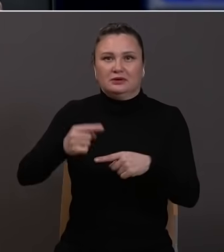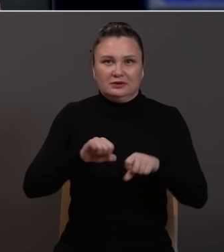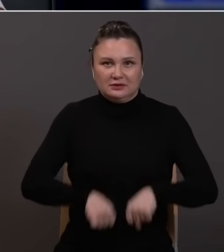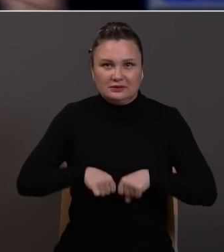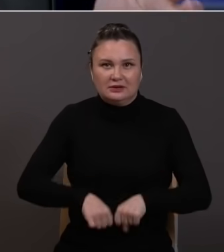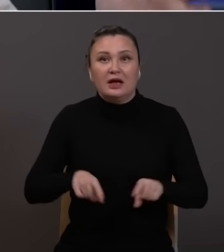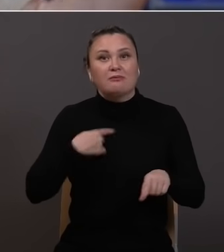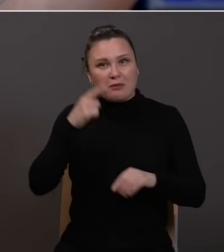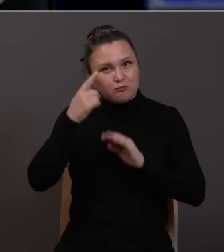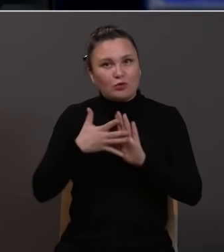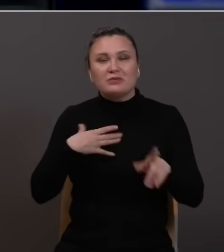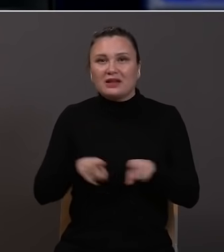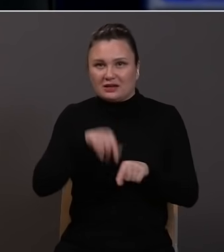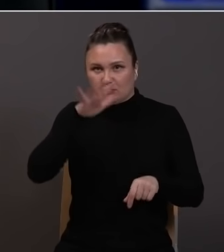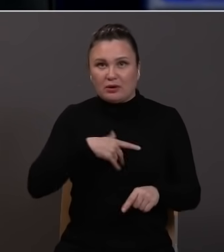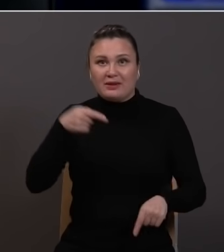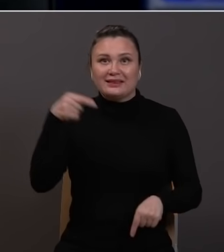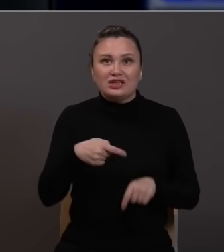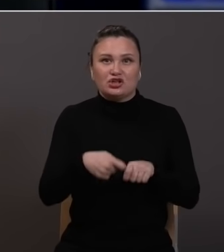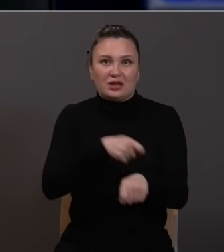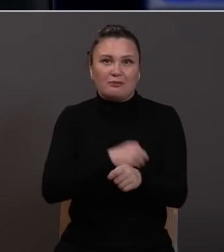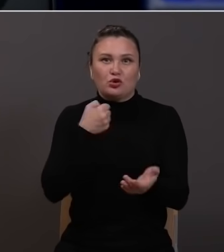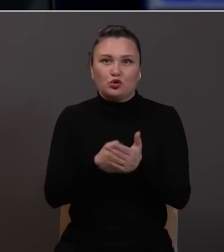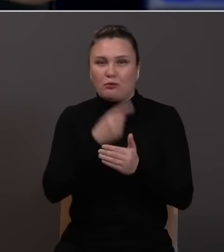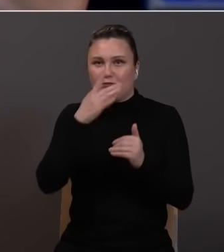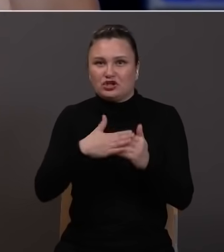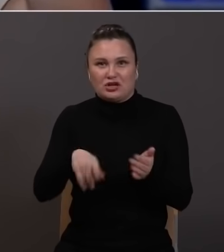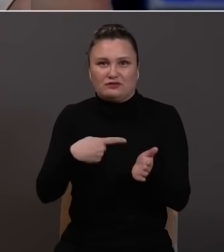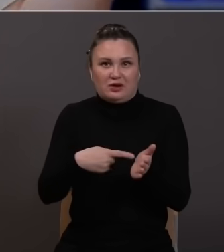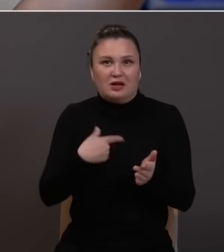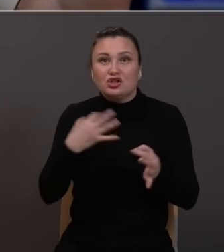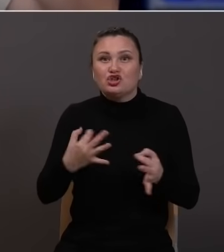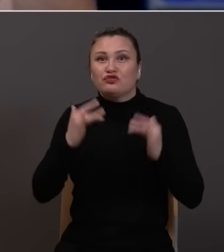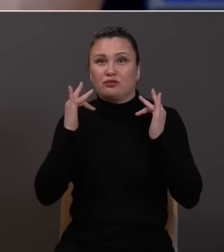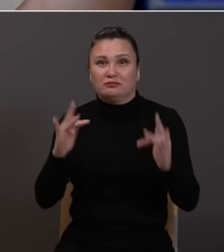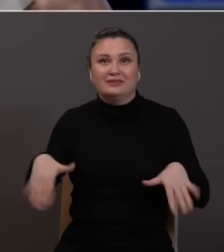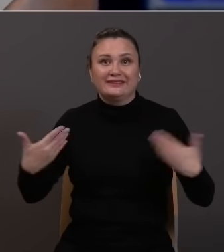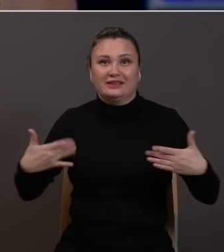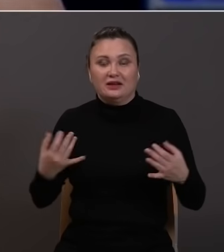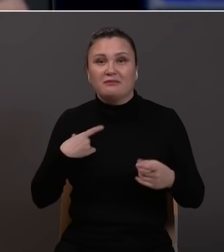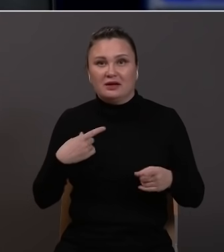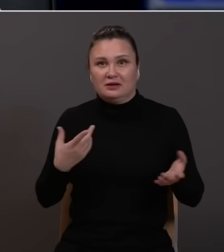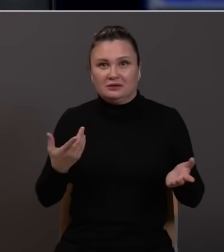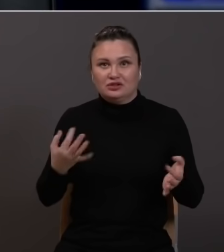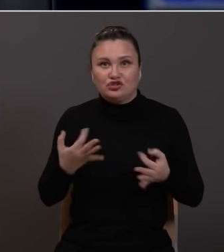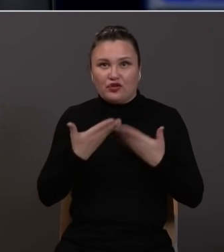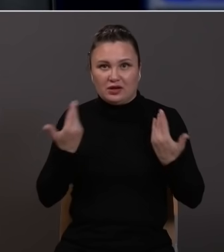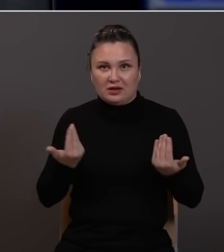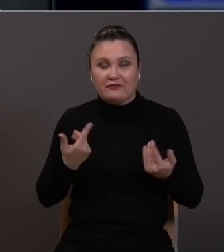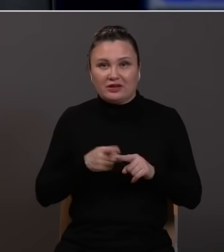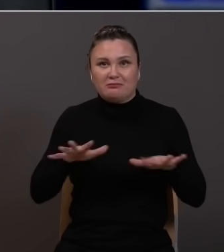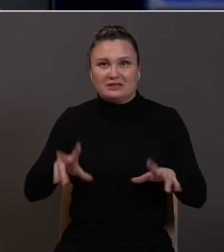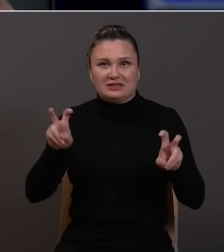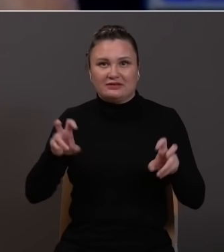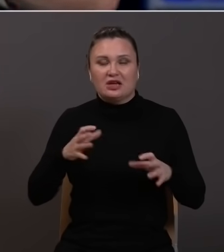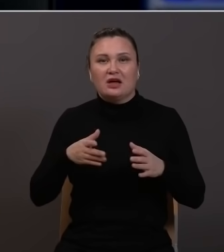понимали, что мы так не можем, нам 1000 километров до ближайшей цивилизации, ничего нету, просто, ну вот все, мы в нигде, в космос. Вот это место в Арктике я